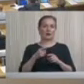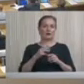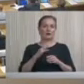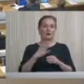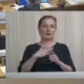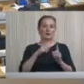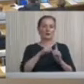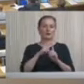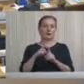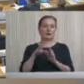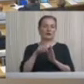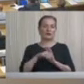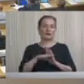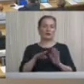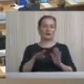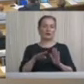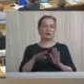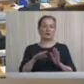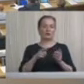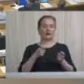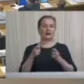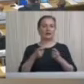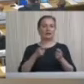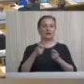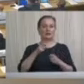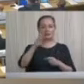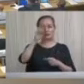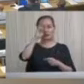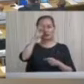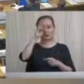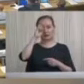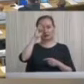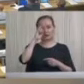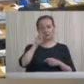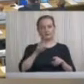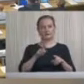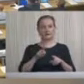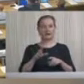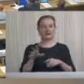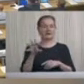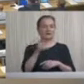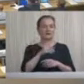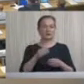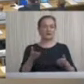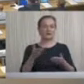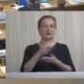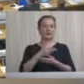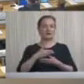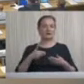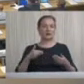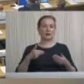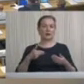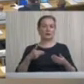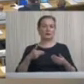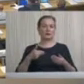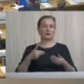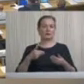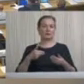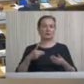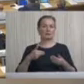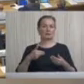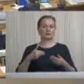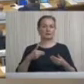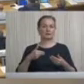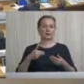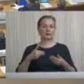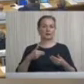багатьох тут є бізнес. Ну розкажіть, як він коронавірус для вас? Нормально він пройшов чи ні? Я до цього був